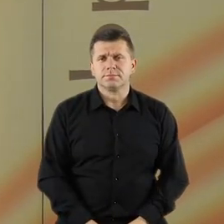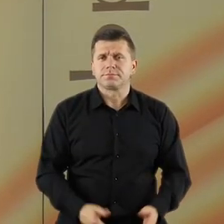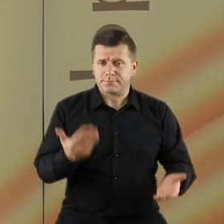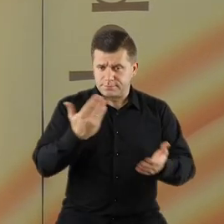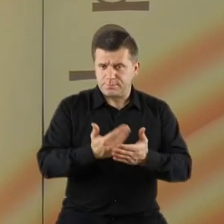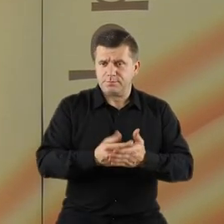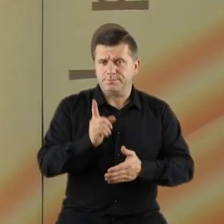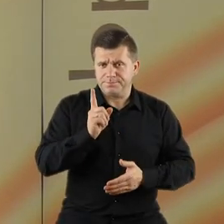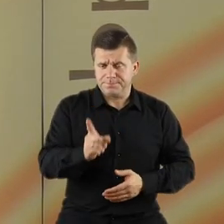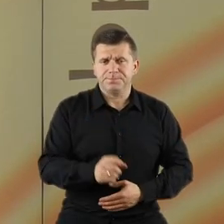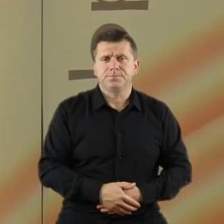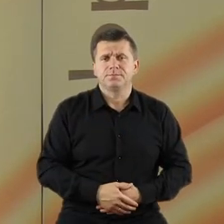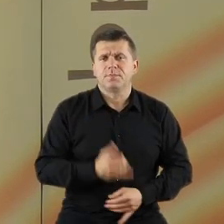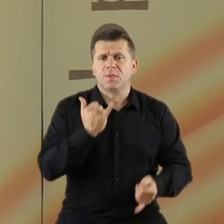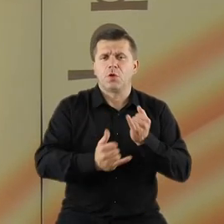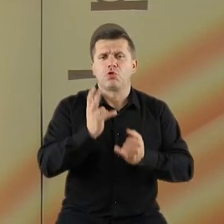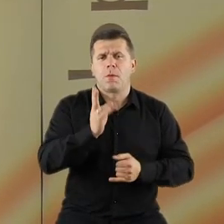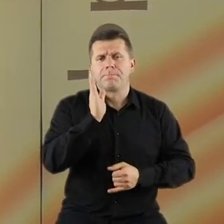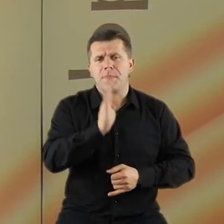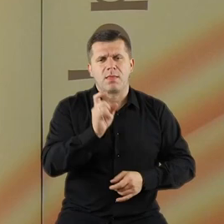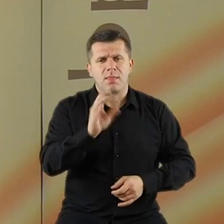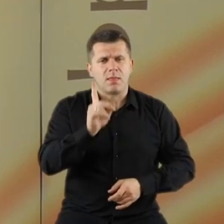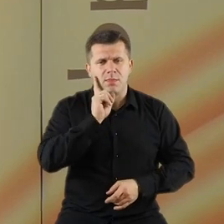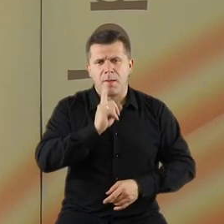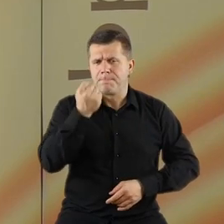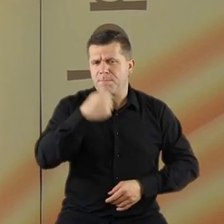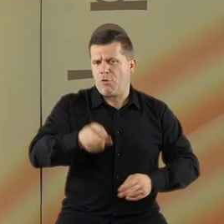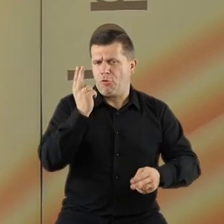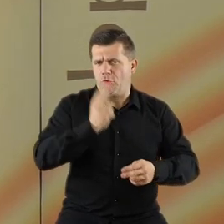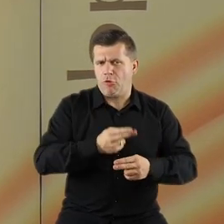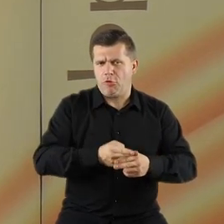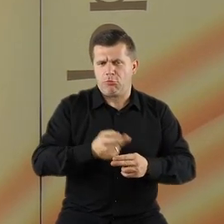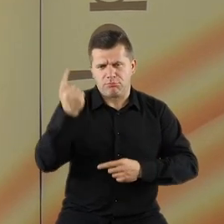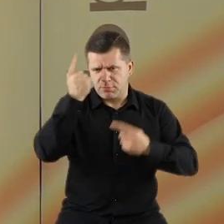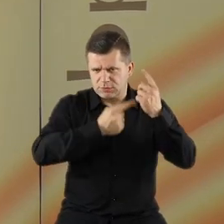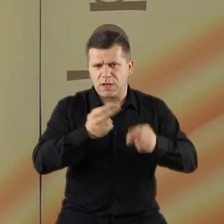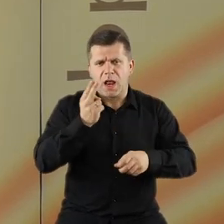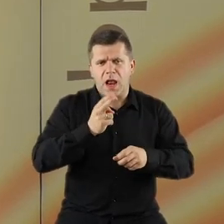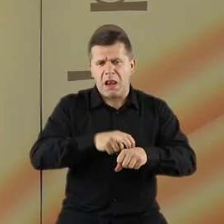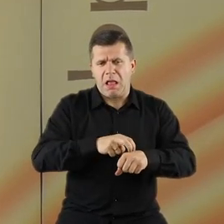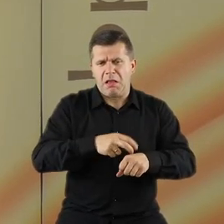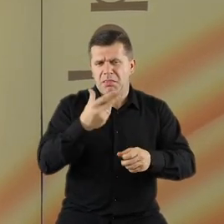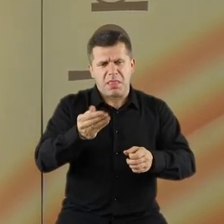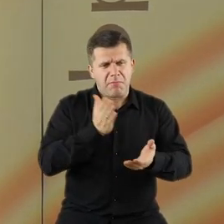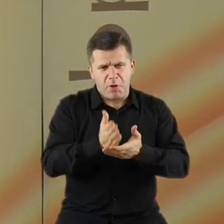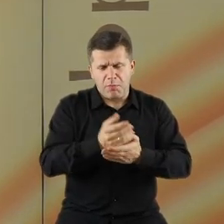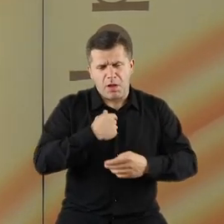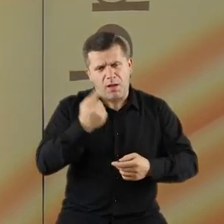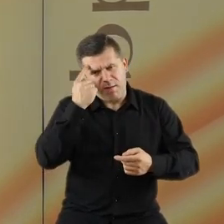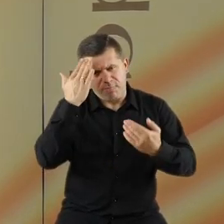No jeśli ktoś jest naprawdę bardzo chory lekka uważa że lekarze moje pomagają ucieka się do magii po